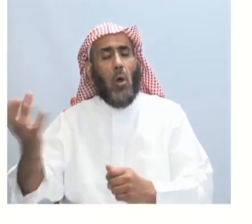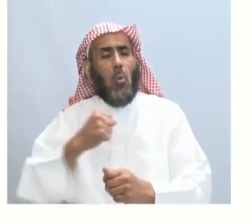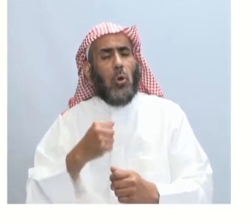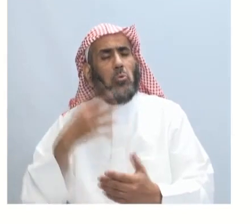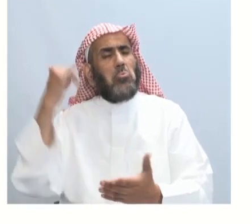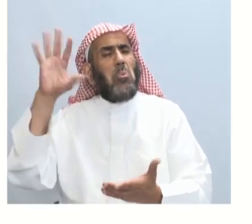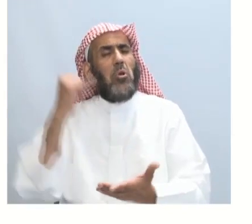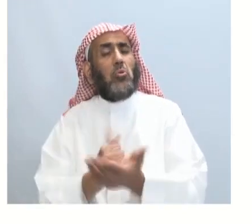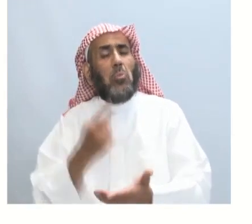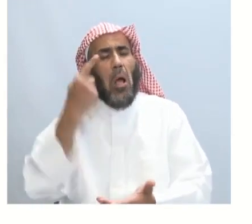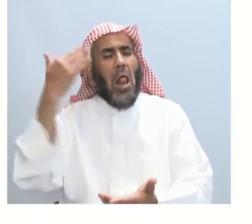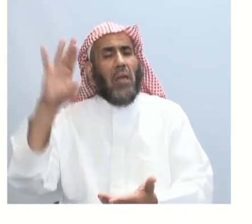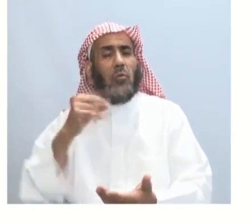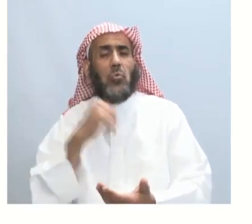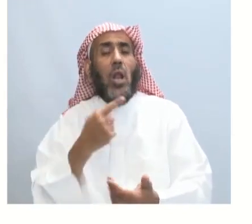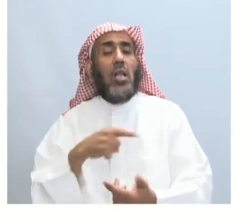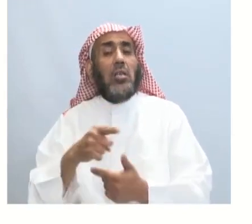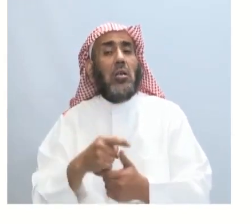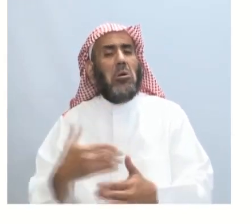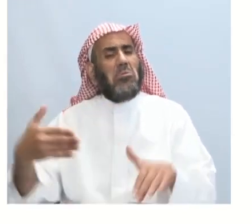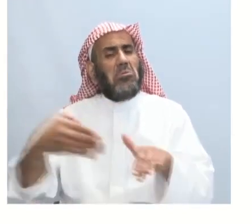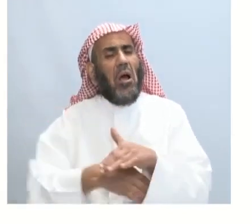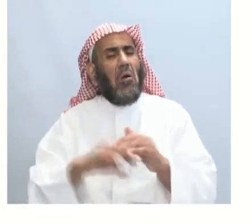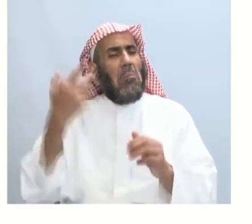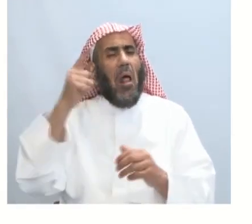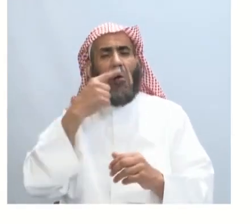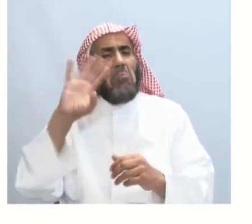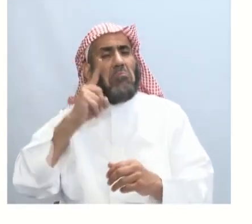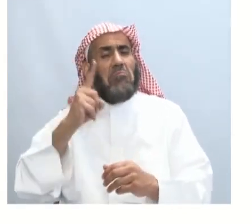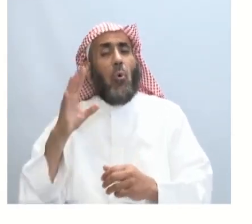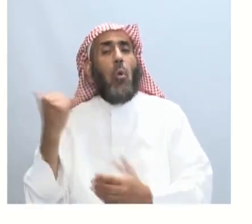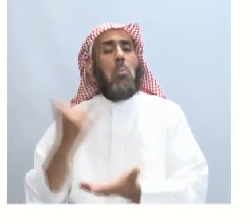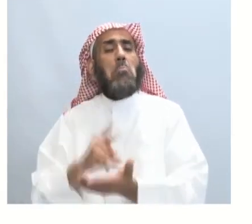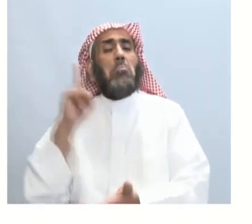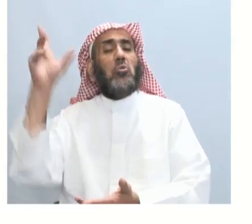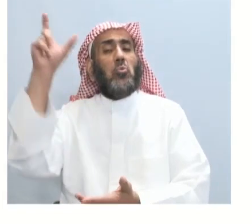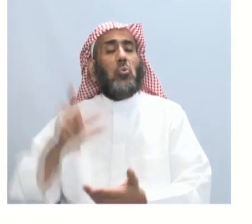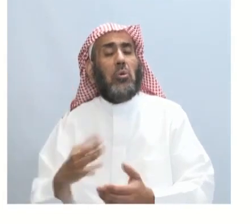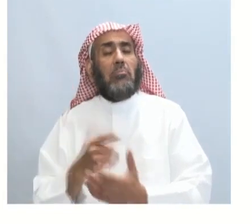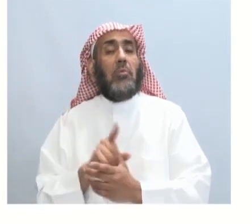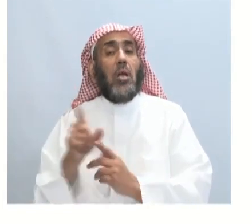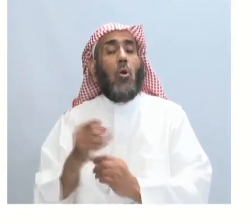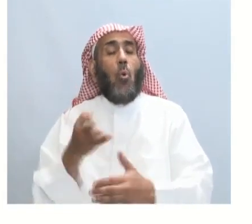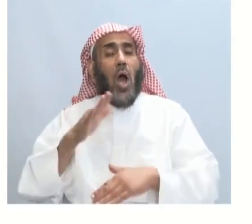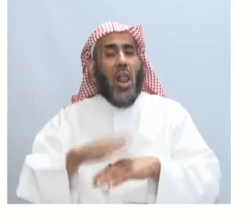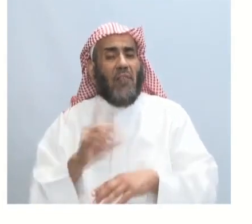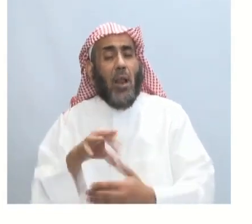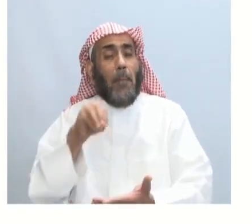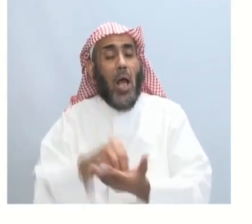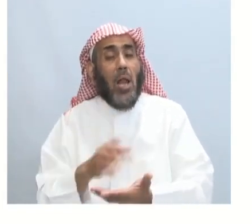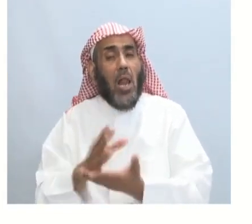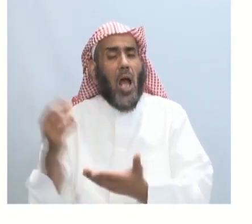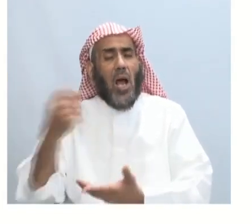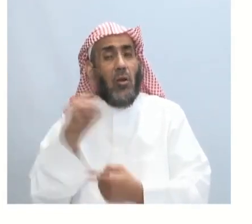سلطاته على هذا الشيء دون الحاجه الى تدخل طرف اخر بينه اي صاحب الحق وبين ذلك الشيء وعليه فان محل الحق